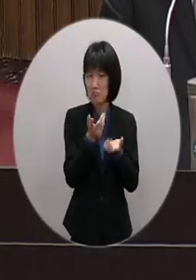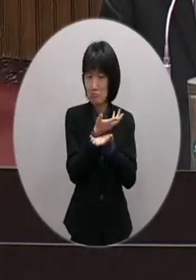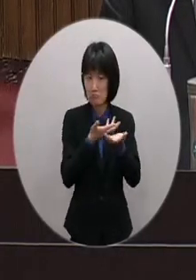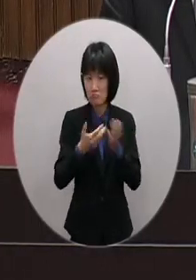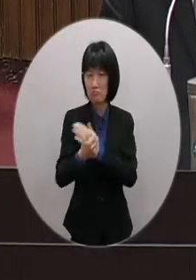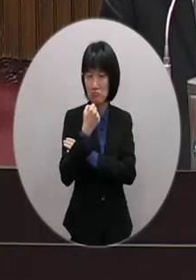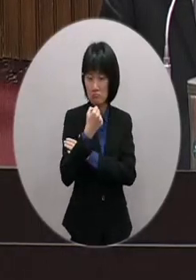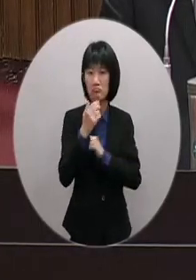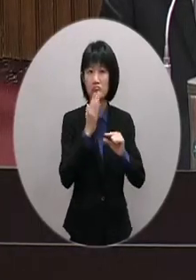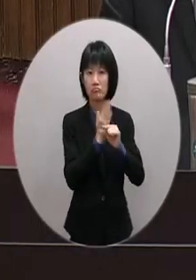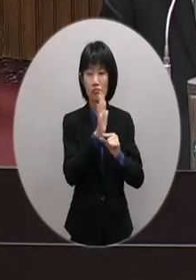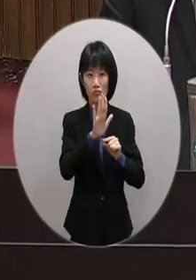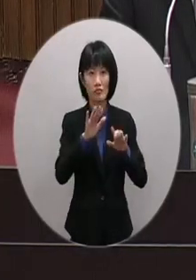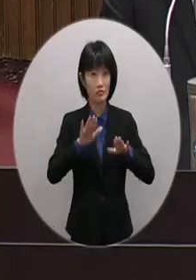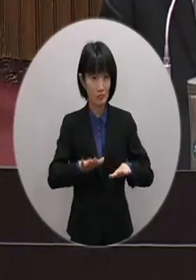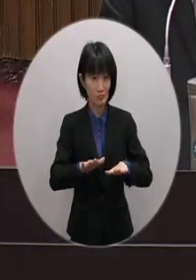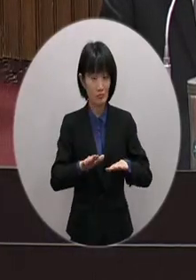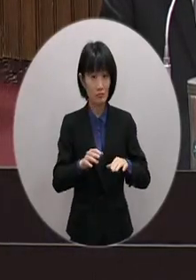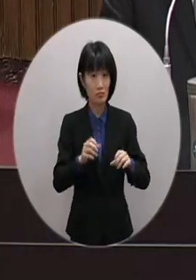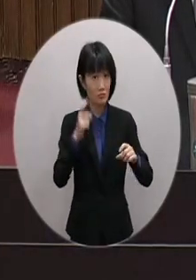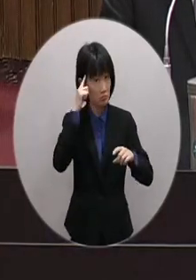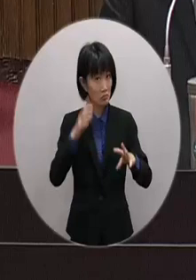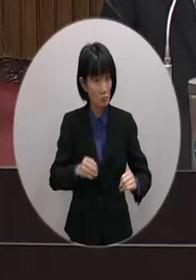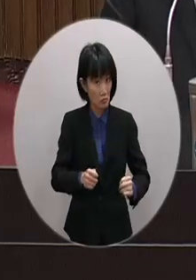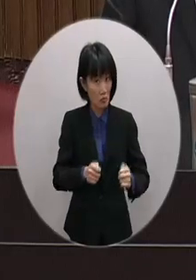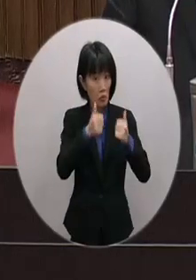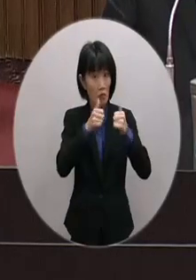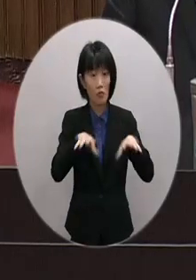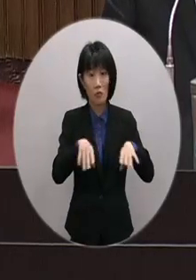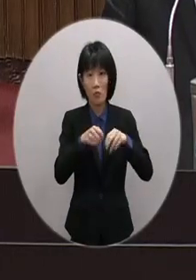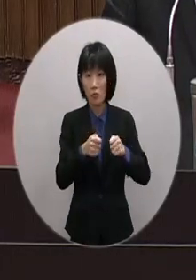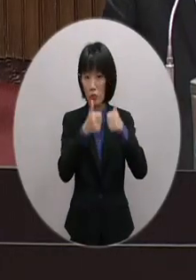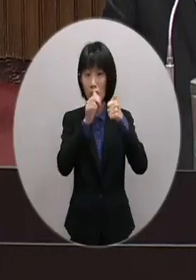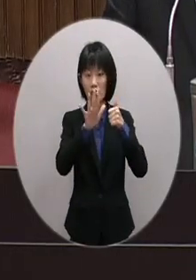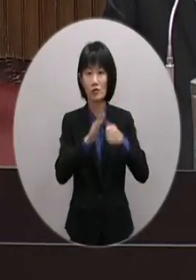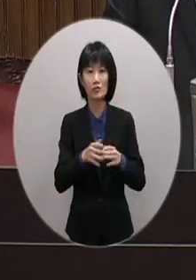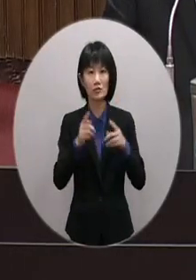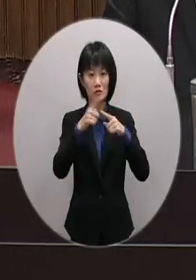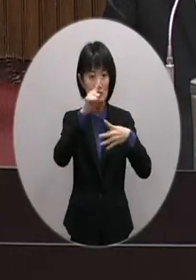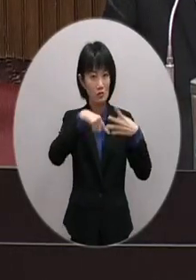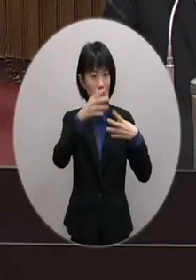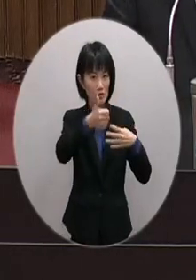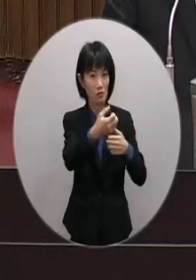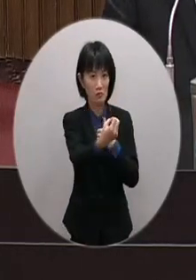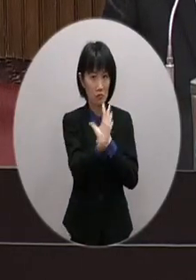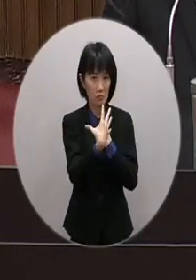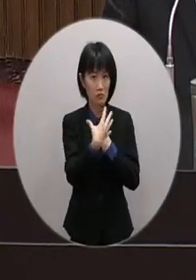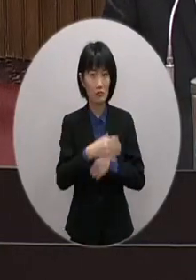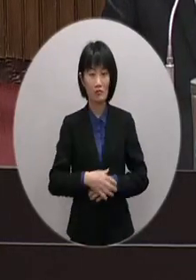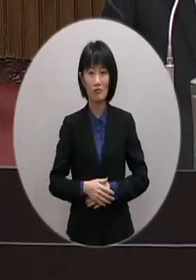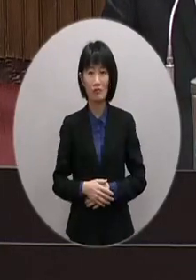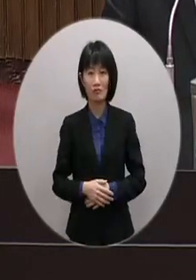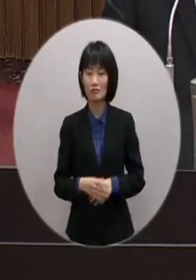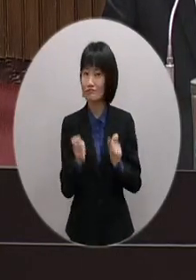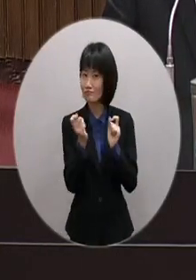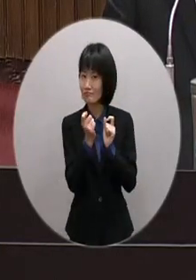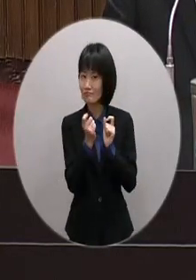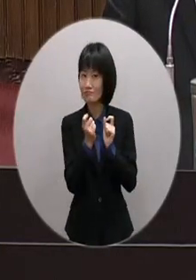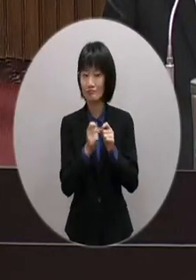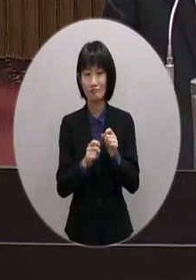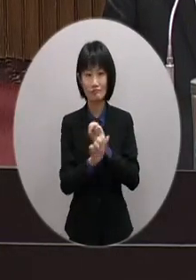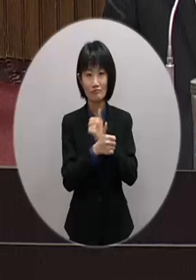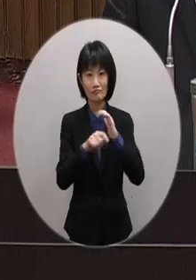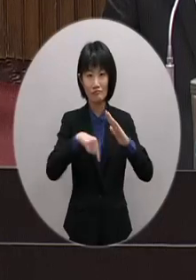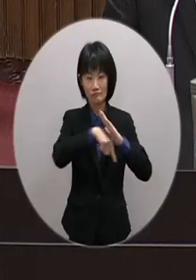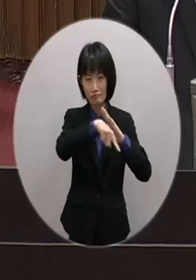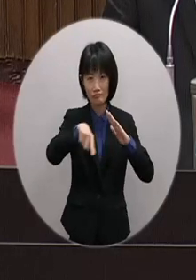论，那目前已经有共识，哈，据司人事长跟我回报，那下最近的考试